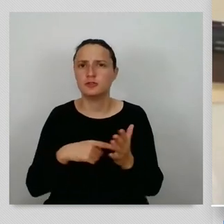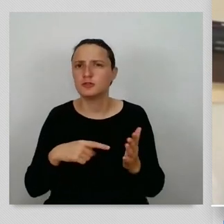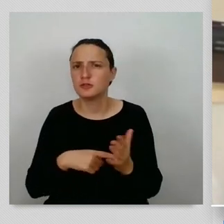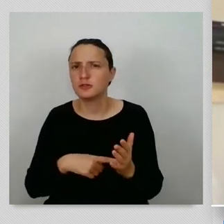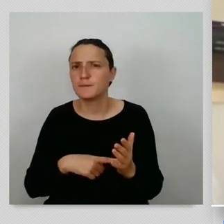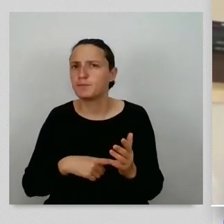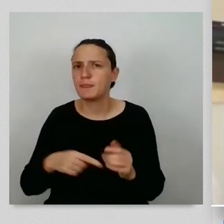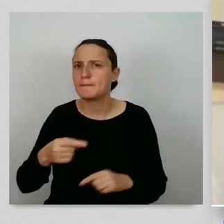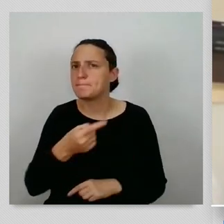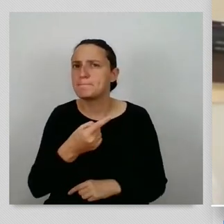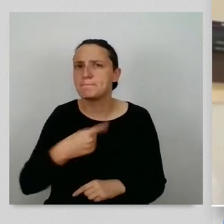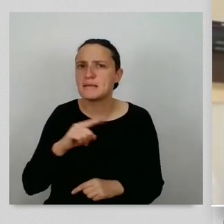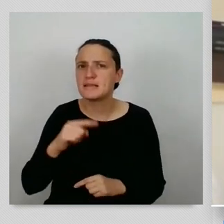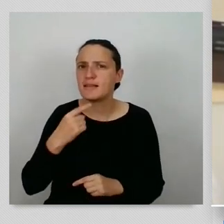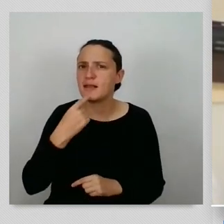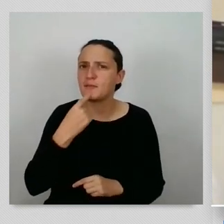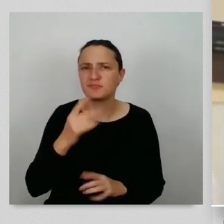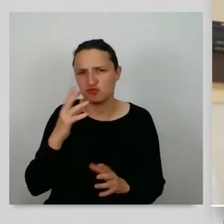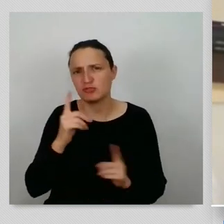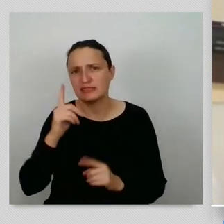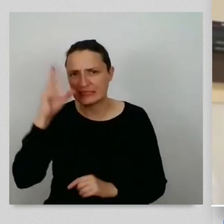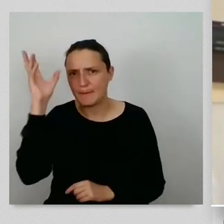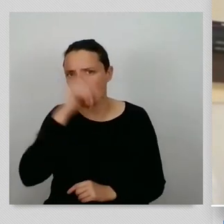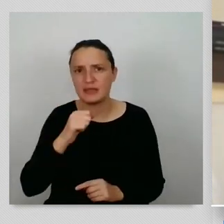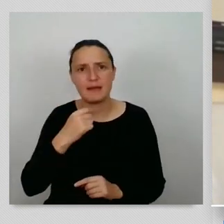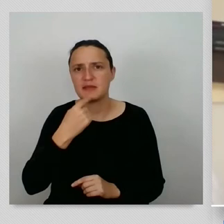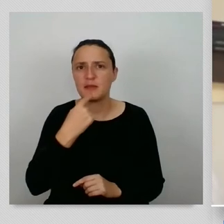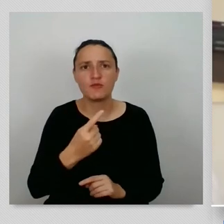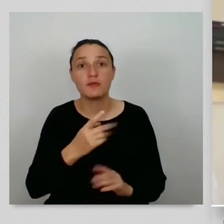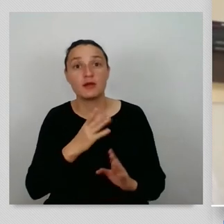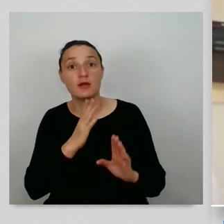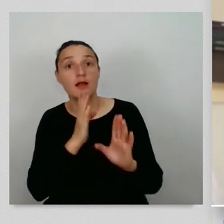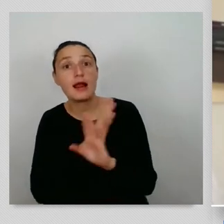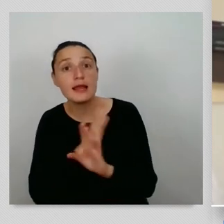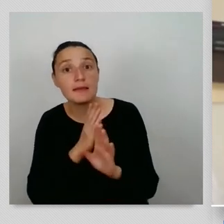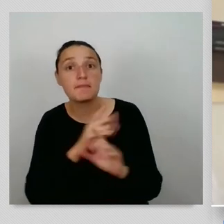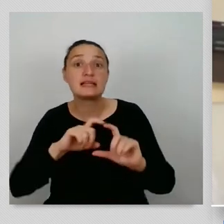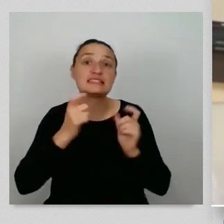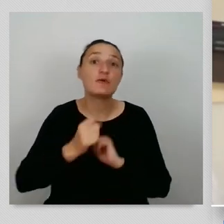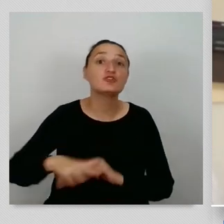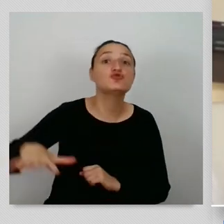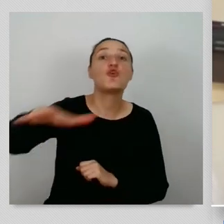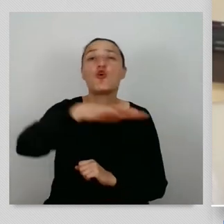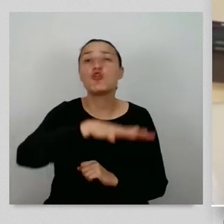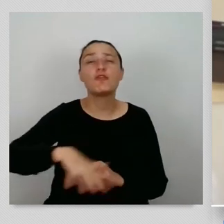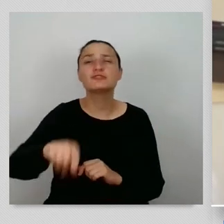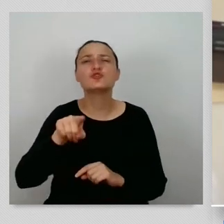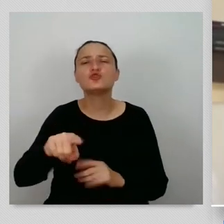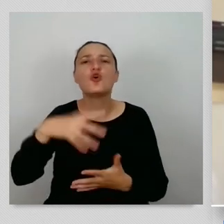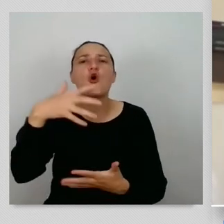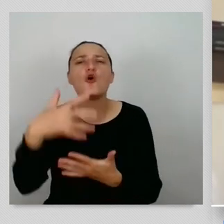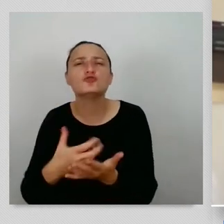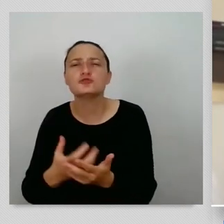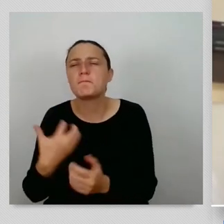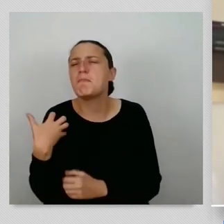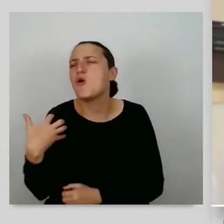nie mówimy o tym, że na przykład zarówno klimat, jak i generalnie całe środowisko jest korzyścią, jest bogactwem,